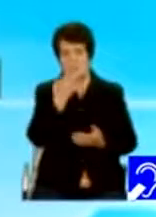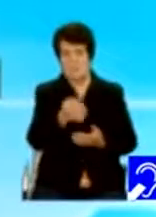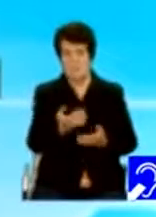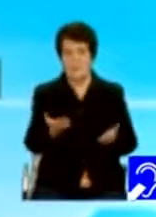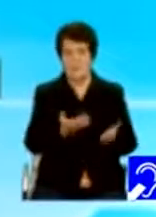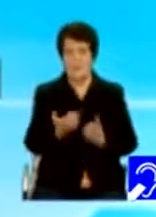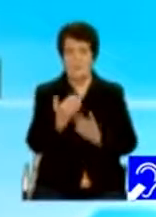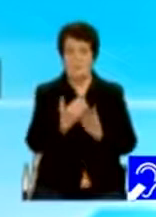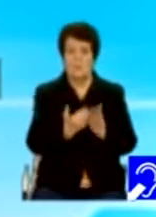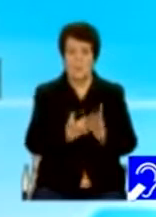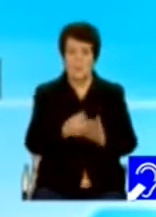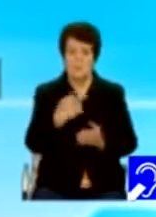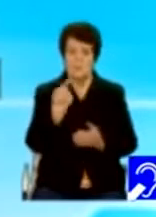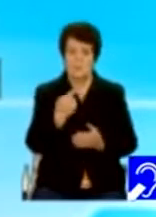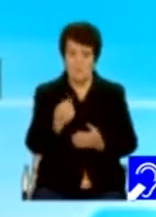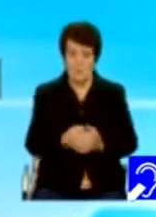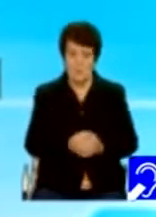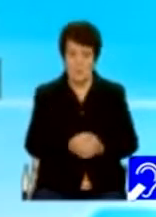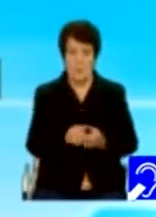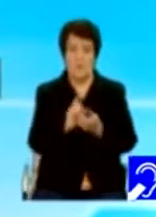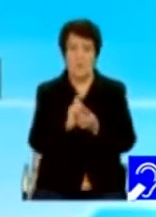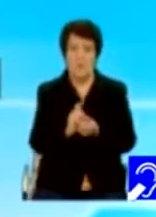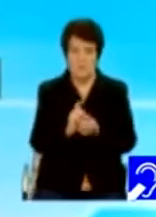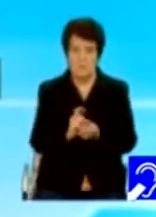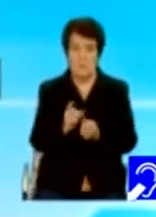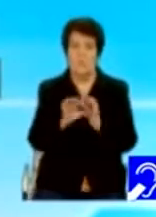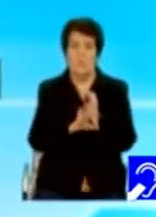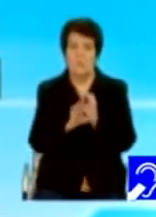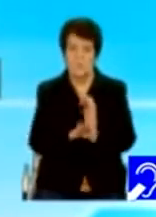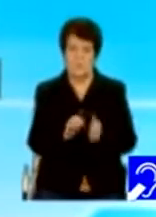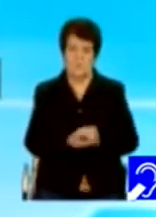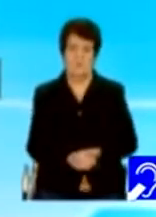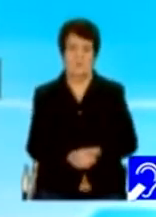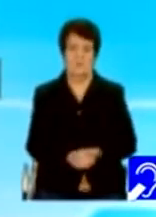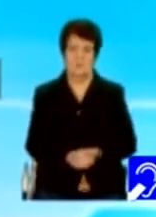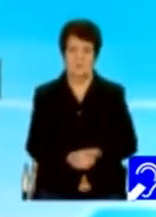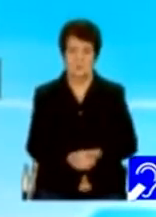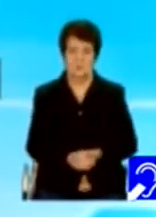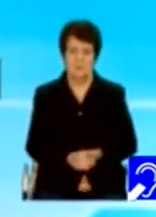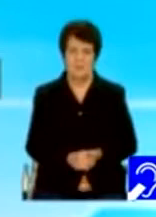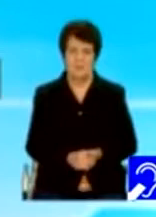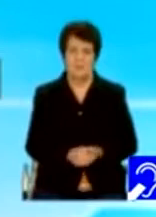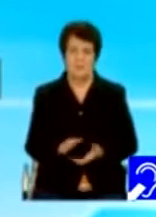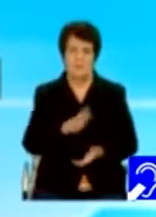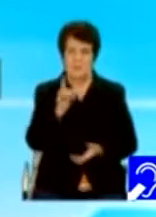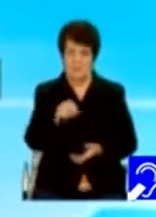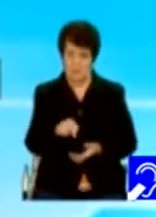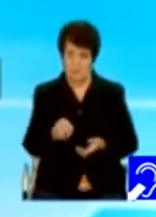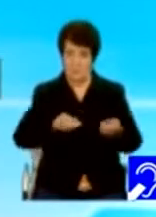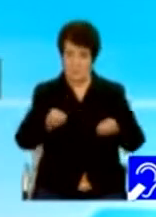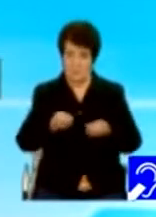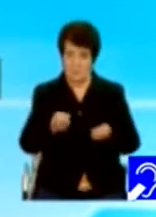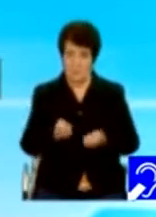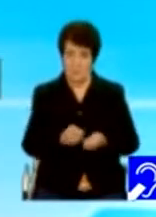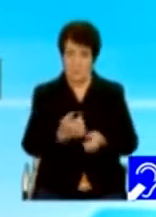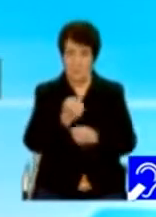care program merge vorba. Este vorba. Lupta cu corupția. Da. Odată ajungi la guvernare, noi